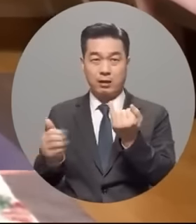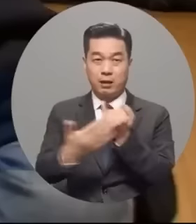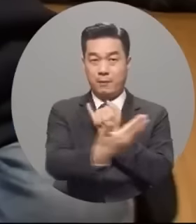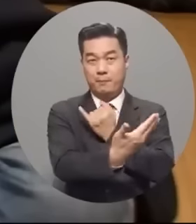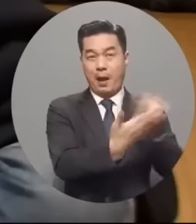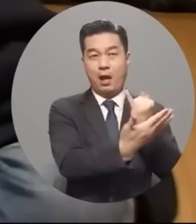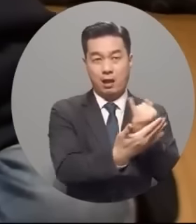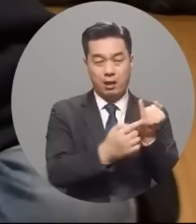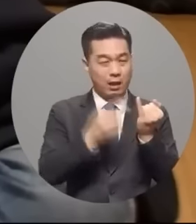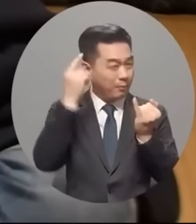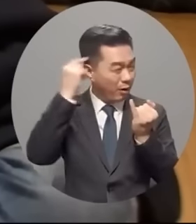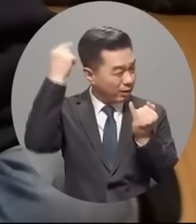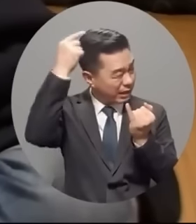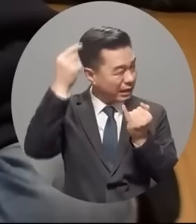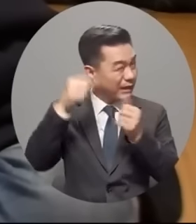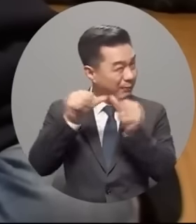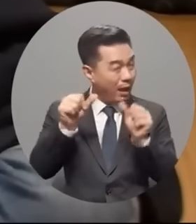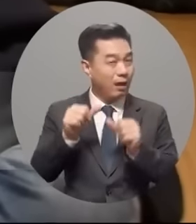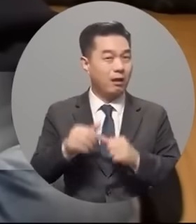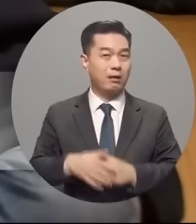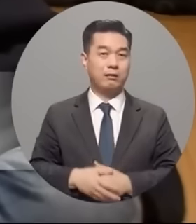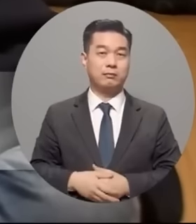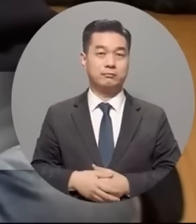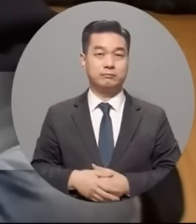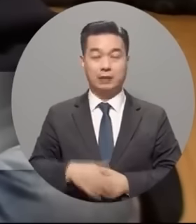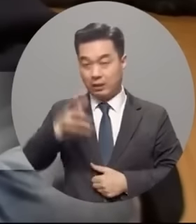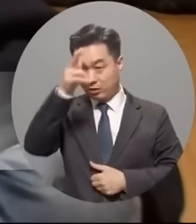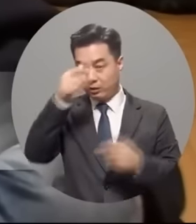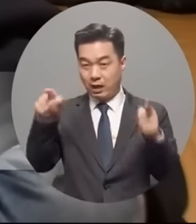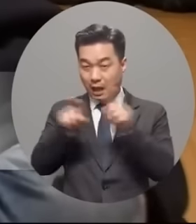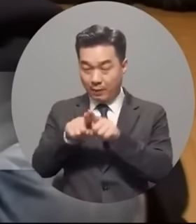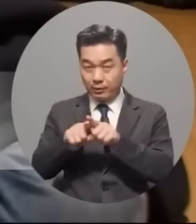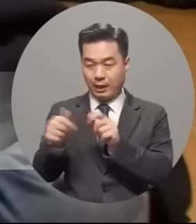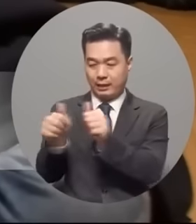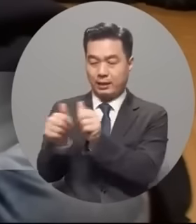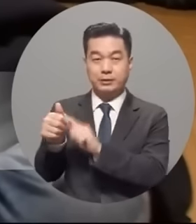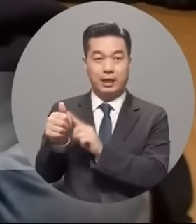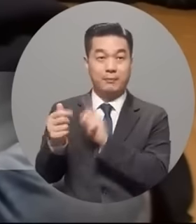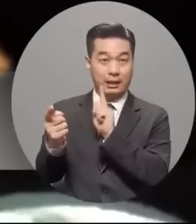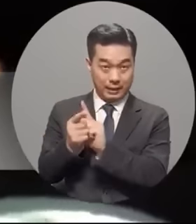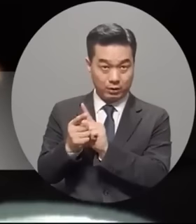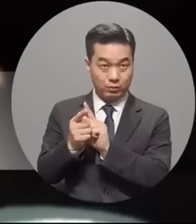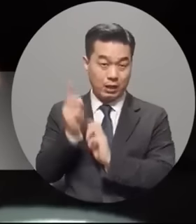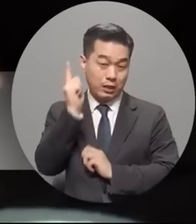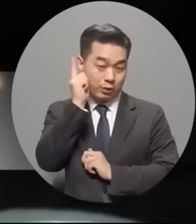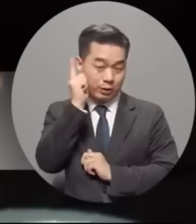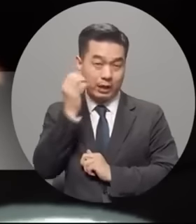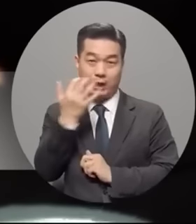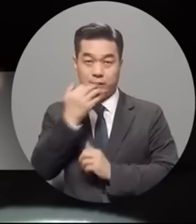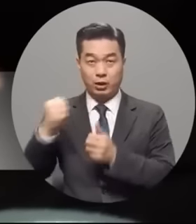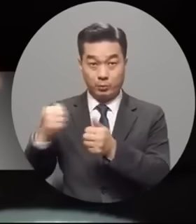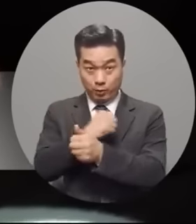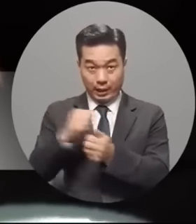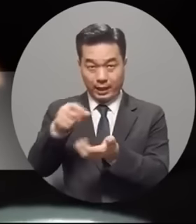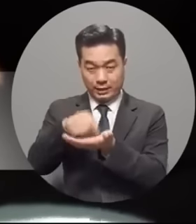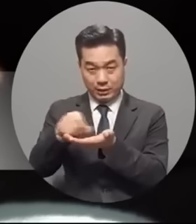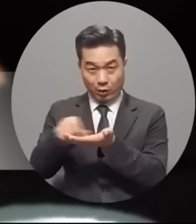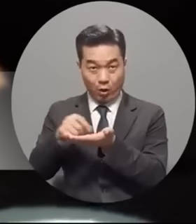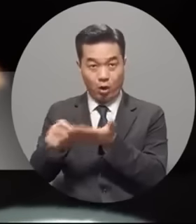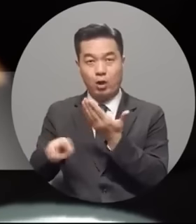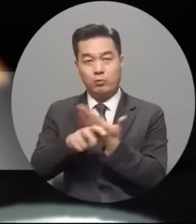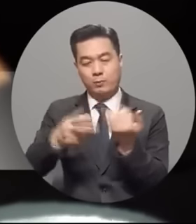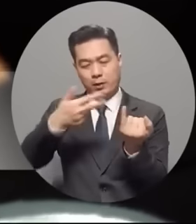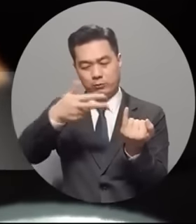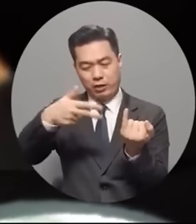들어갔더라고요. 어머니는 경찰과 함께 남성을 만났고 남성의 휴대전화에 성폭행 기록과 불법 촬영 증거가